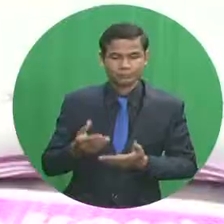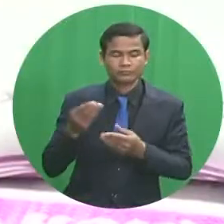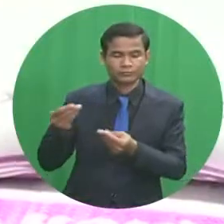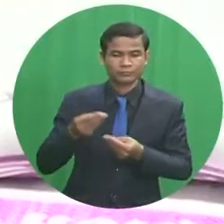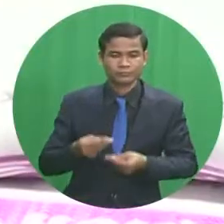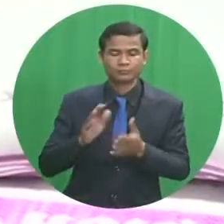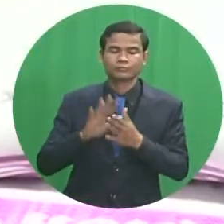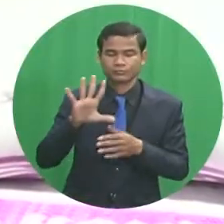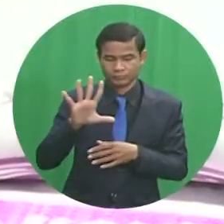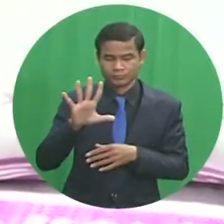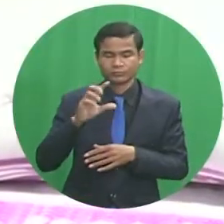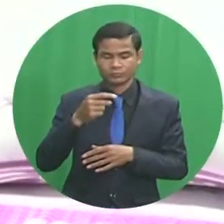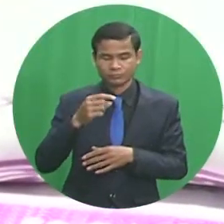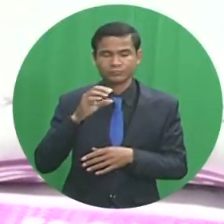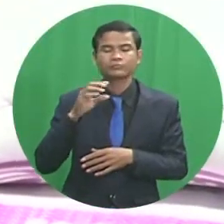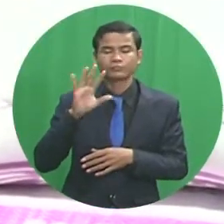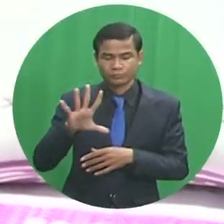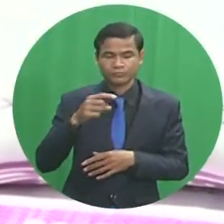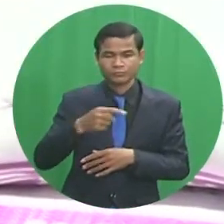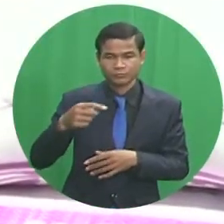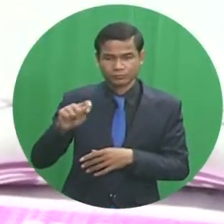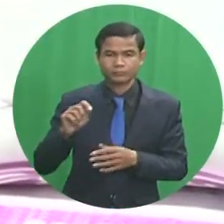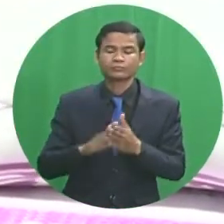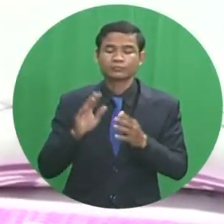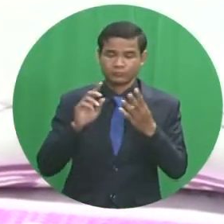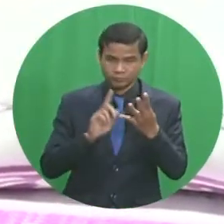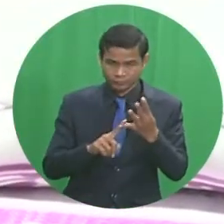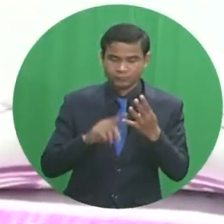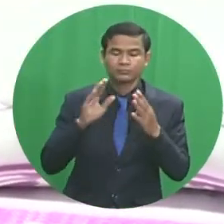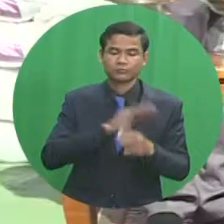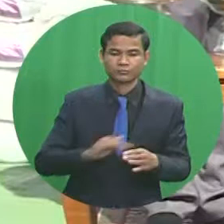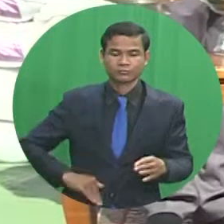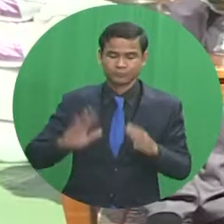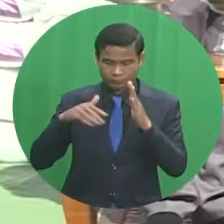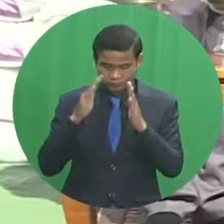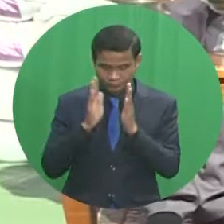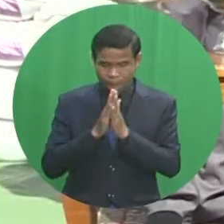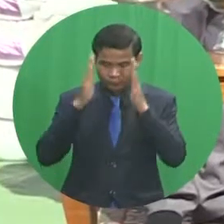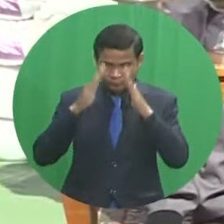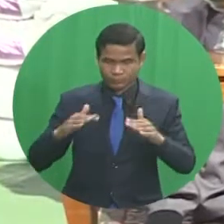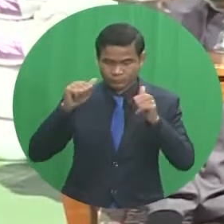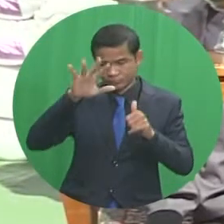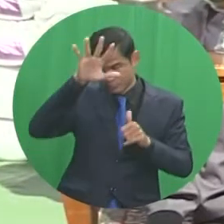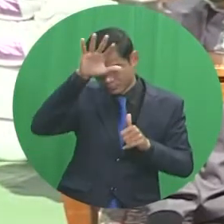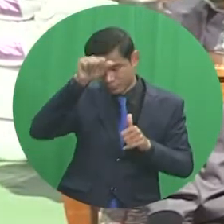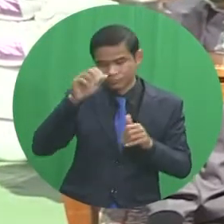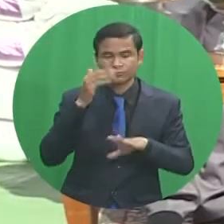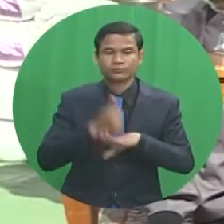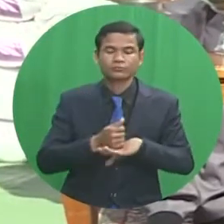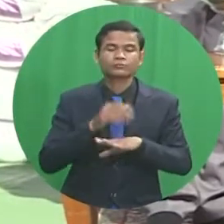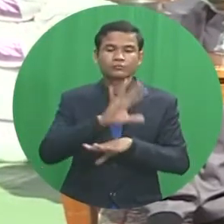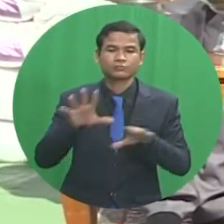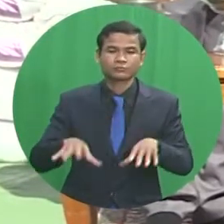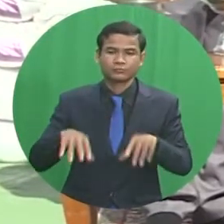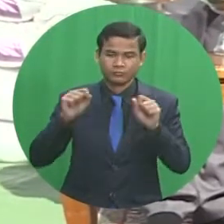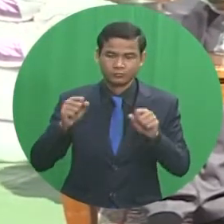5លានរៀល4សម្ដេចជីវវាំងសូមអរគុណអាដាមស៊ុនសវណ្ណរិទ្ធអភិបាលនៃគណៈអភិបាលខេ